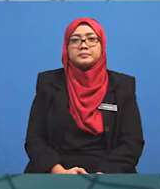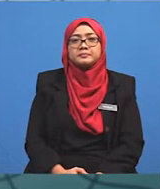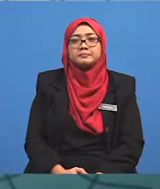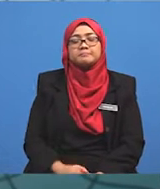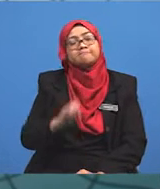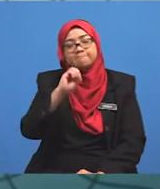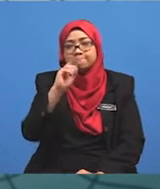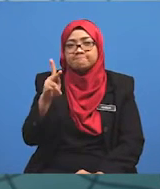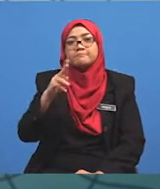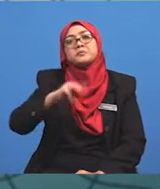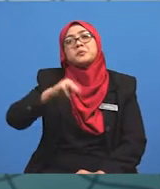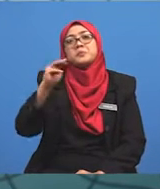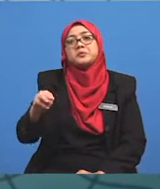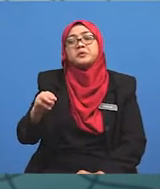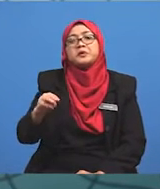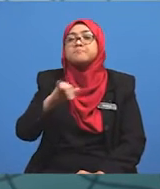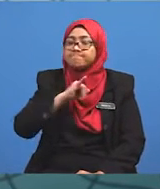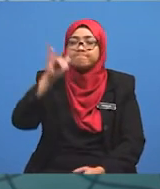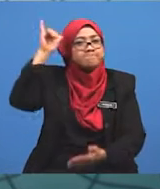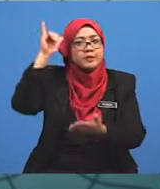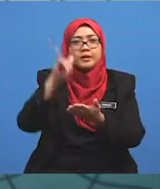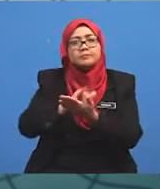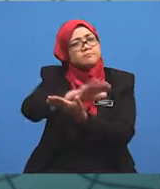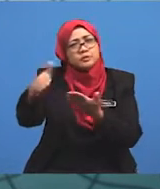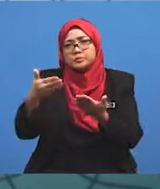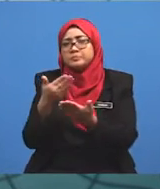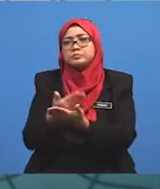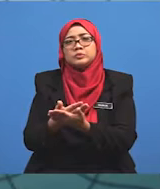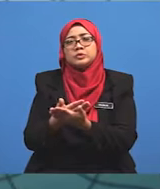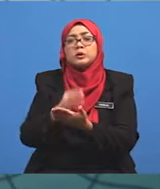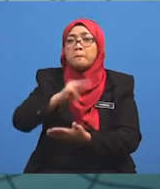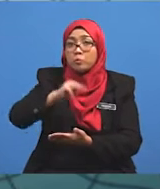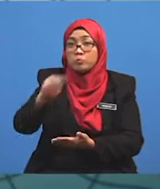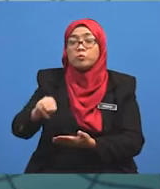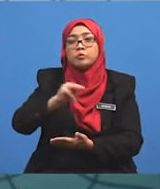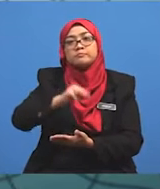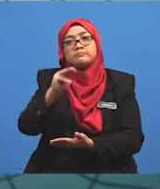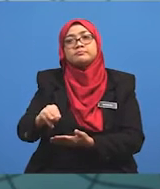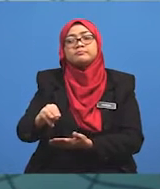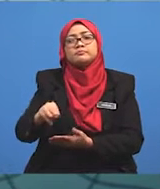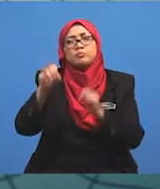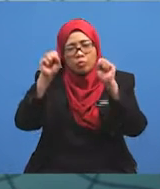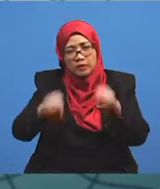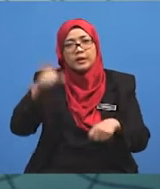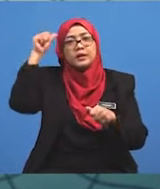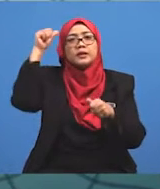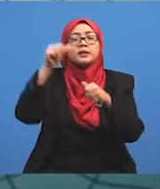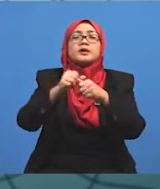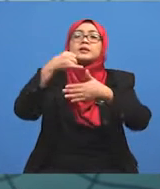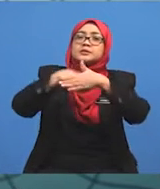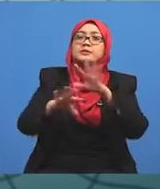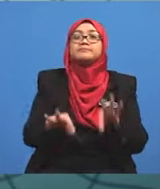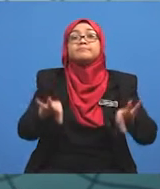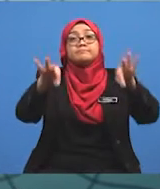Baiklah murid-murid, saya yakin semua murid-murid dapat mengingati isi penting yang telah